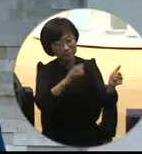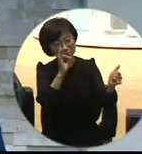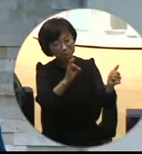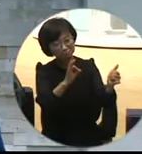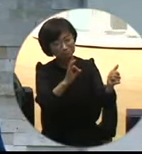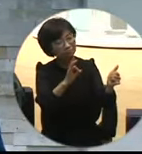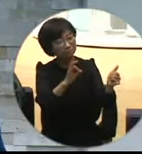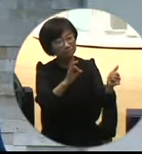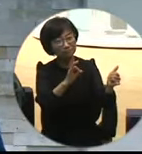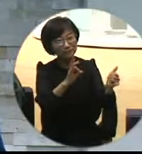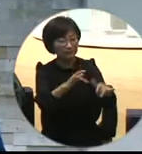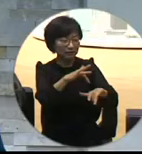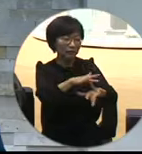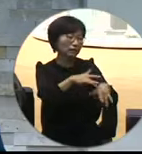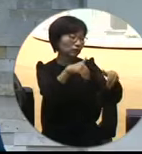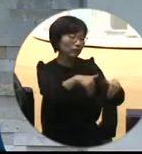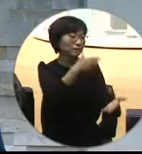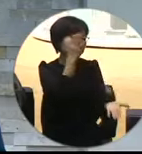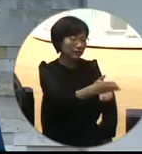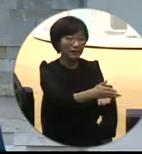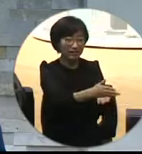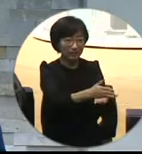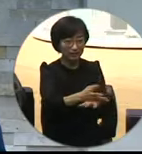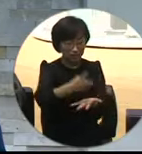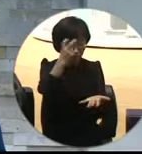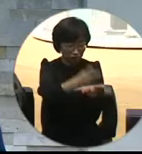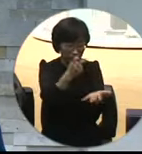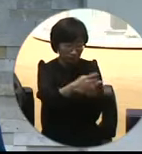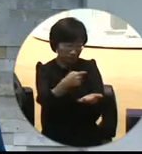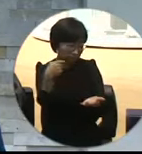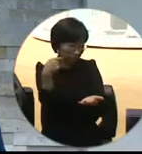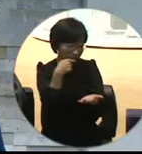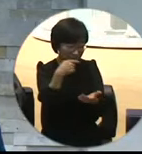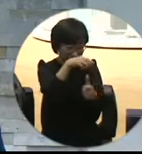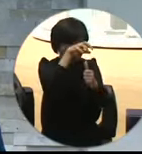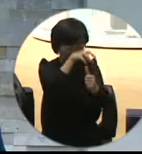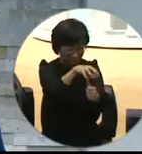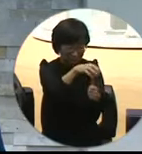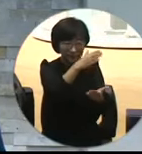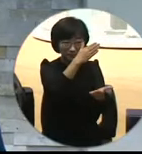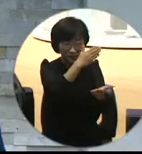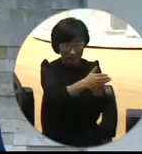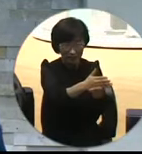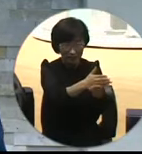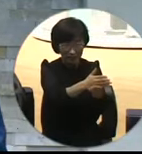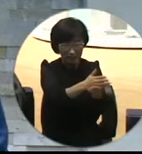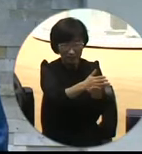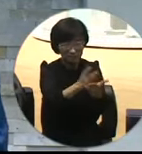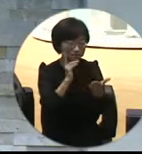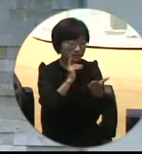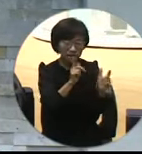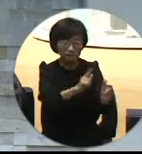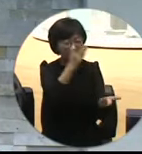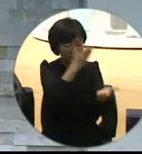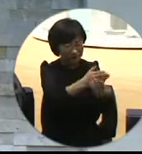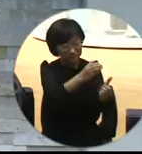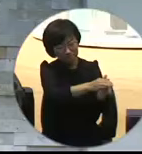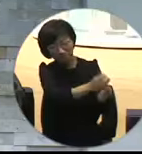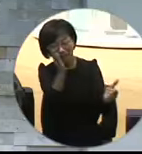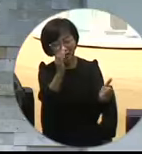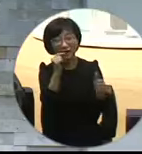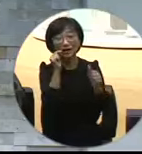노예 생활 그만해라는 얘기예요, 지금. 율법에 빠져가지고 이렇게 비참하게 살지 말라는 얘기예요, 지금.